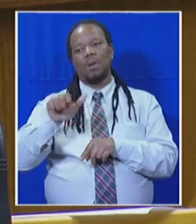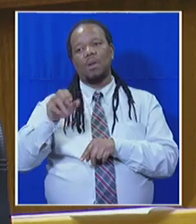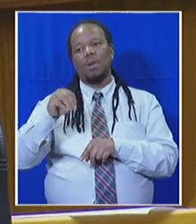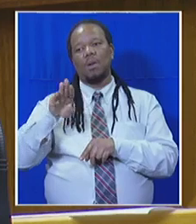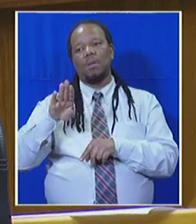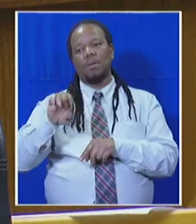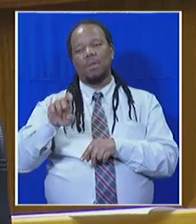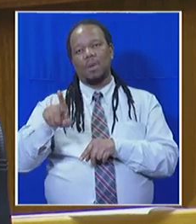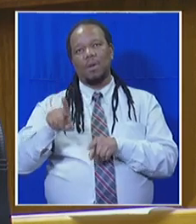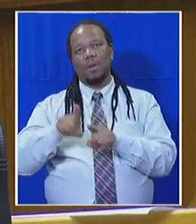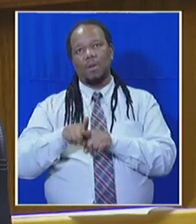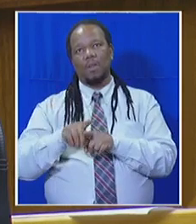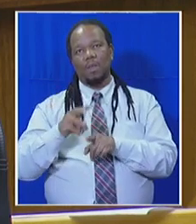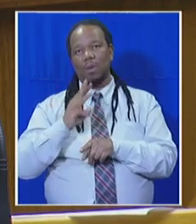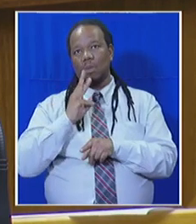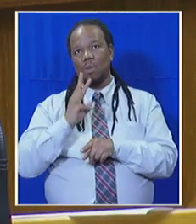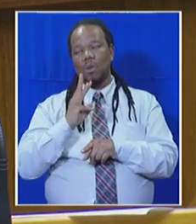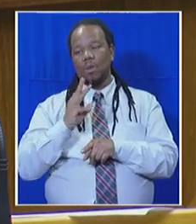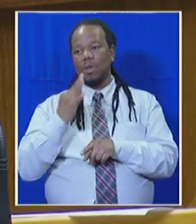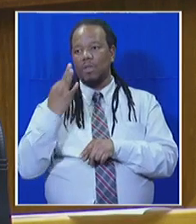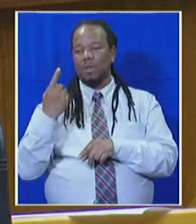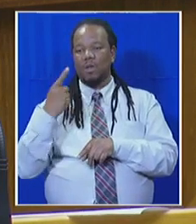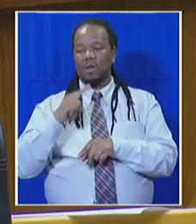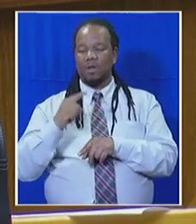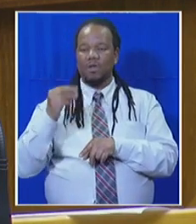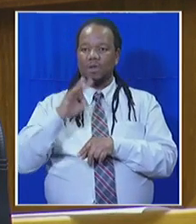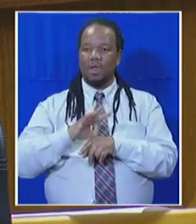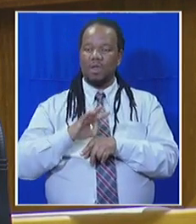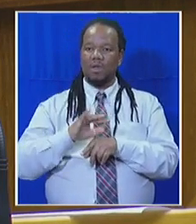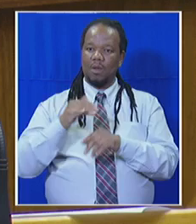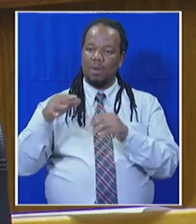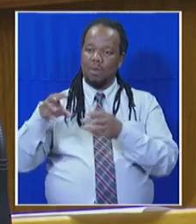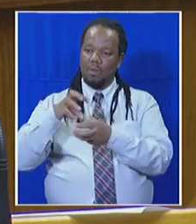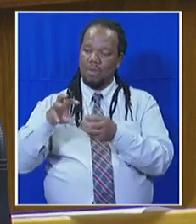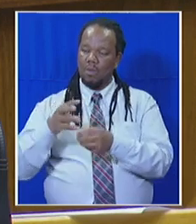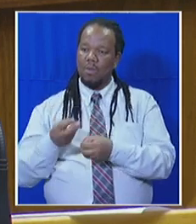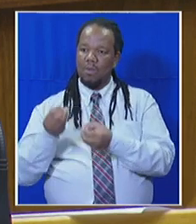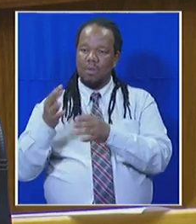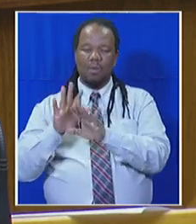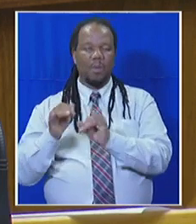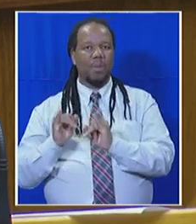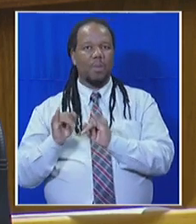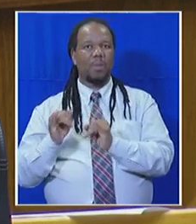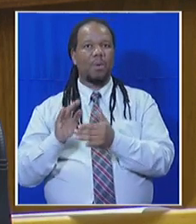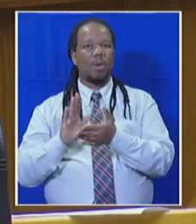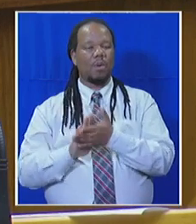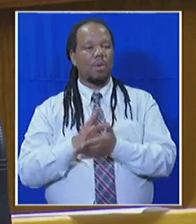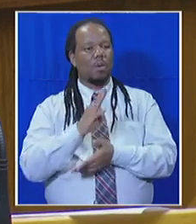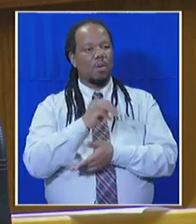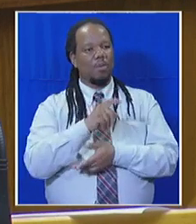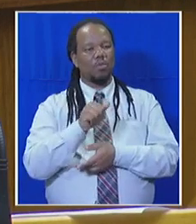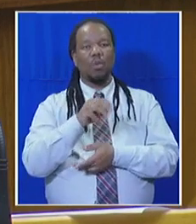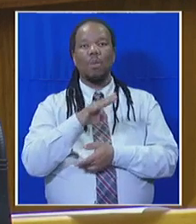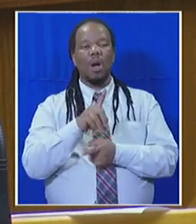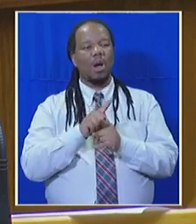sebathola amanzi ngemva kweinsuku ezintathu okuyisimo esibucayi kakhulu ezweni lakithi eindaweni ezifana koMtuba nakwezinye indawo nakwamanye